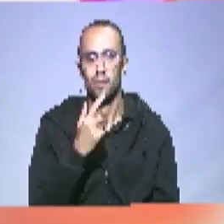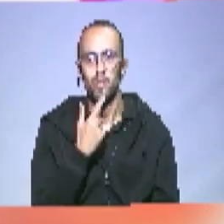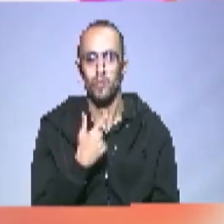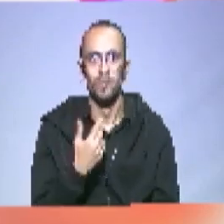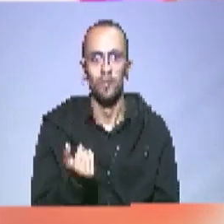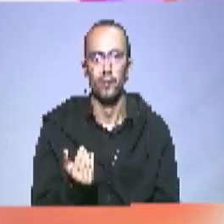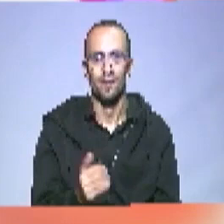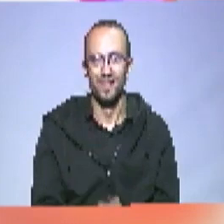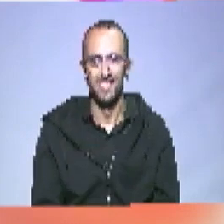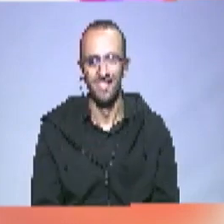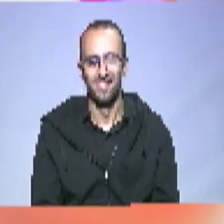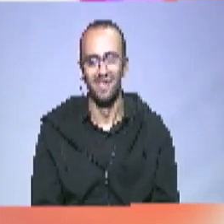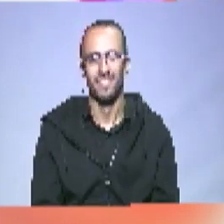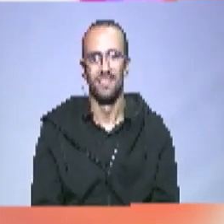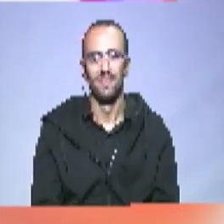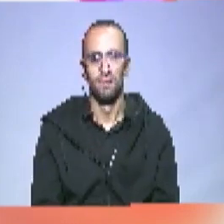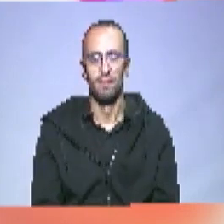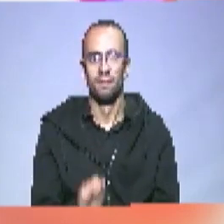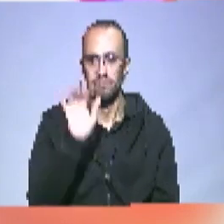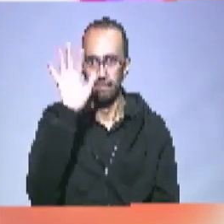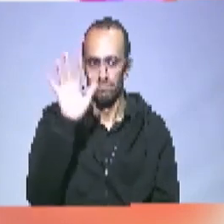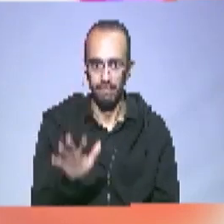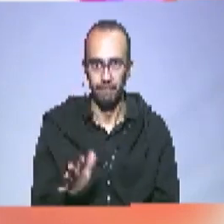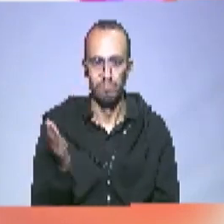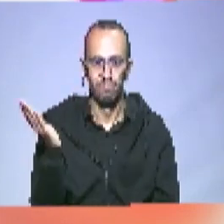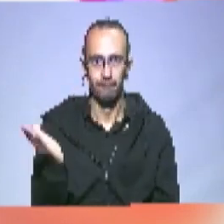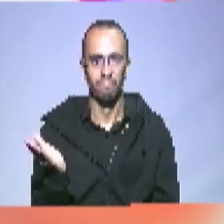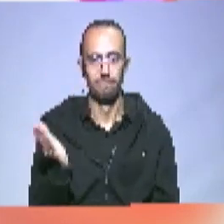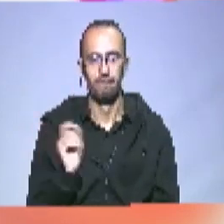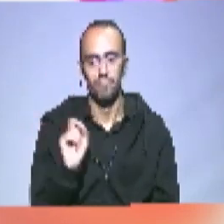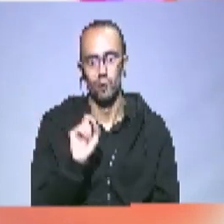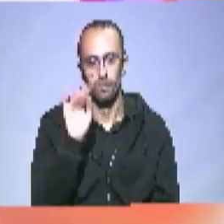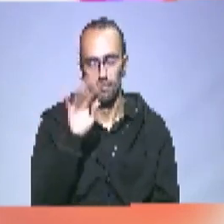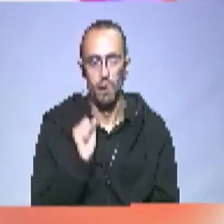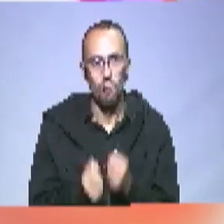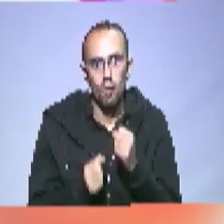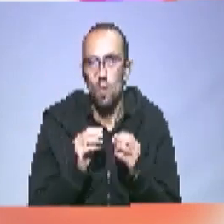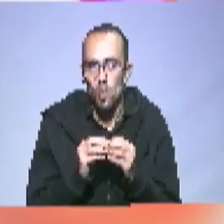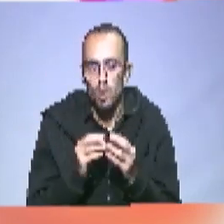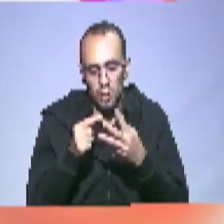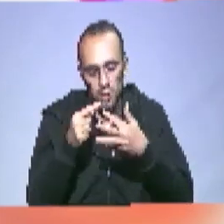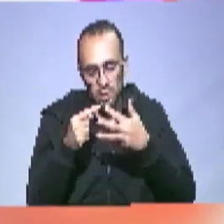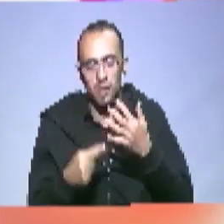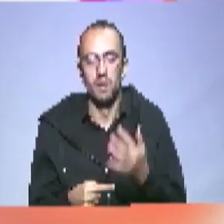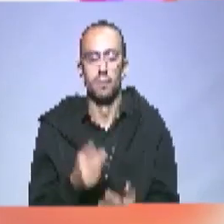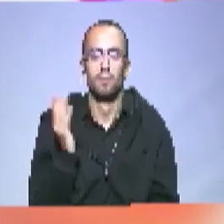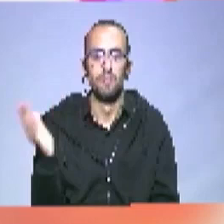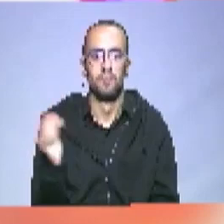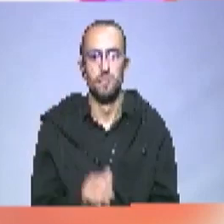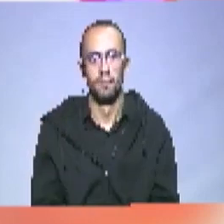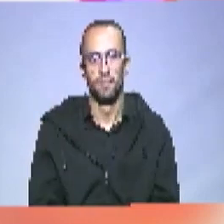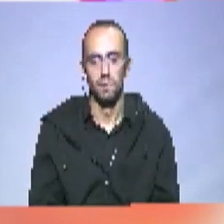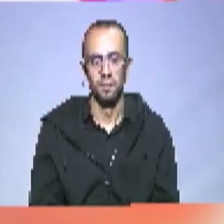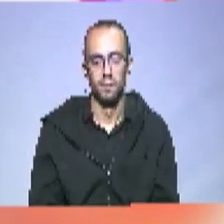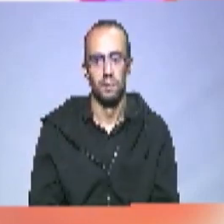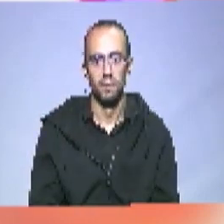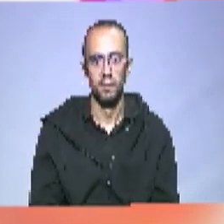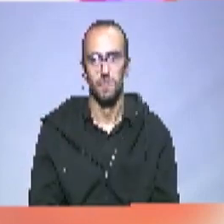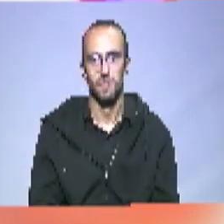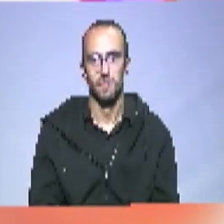ماشي المقادير الملوخيه الناشفه بالمشروم قدام حضراتكم على الشاشه. طبعا شفتوا الشيف المراحل اللي عمل